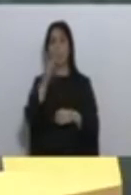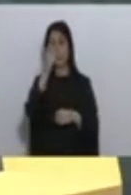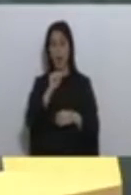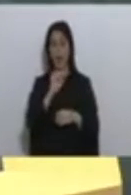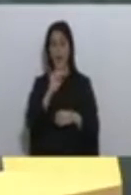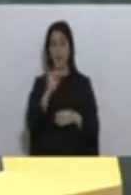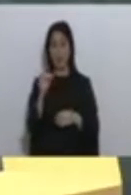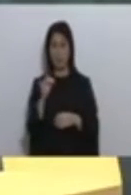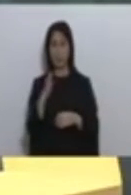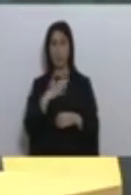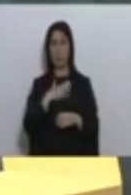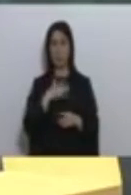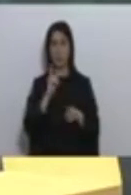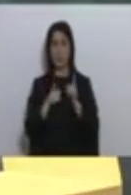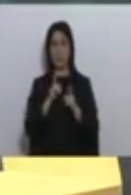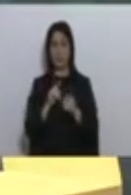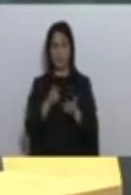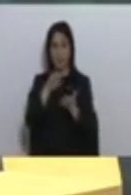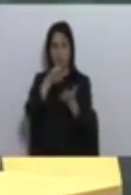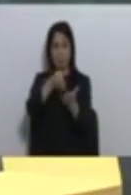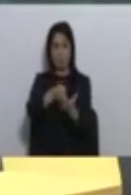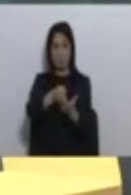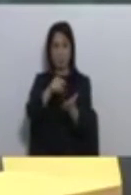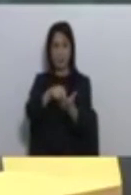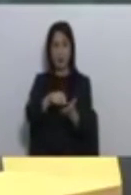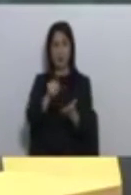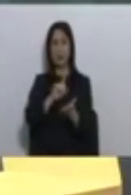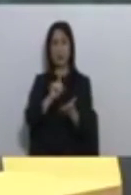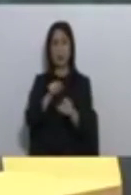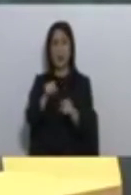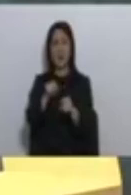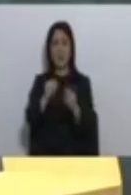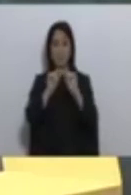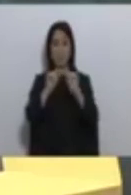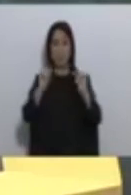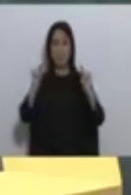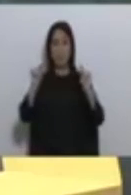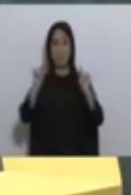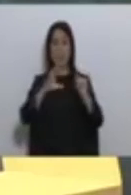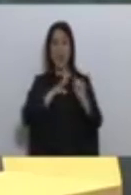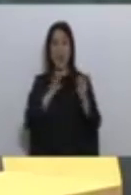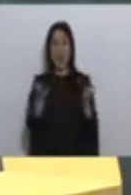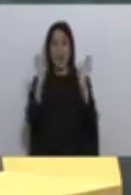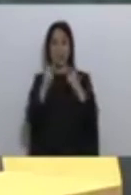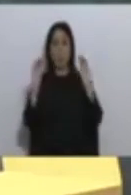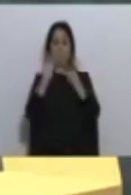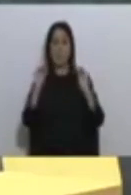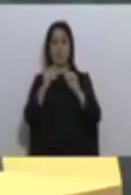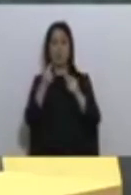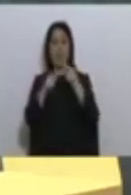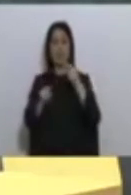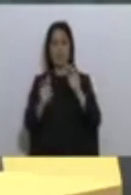Andri chven namdvilad mivalt ikamde, rom es mukhli gavamdidrot definitsiis